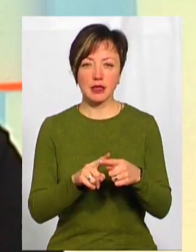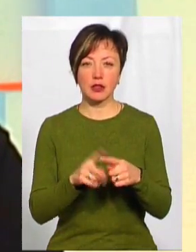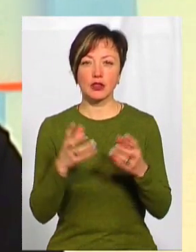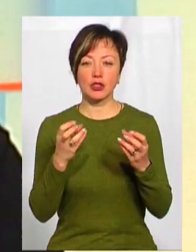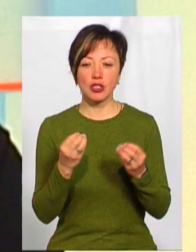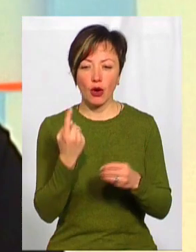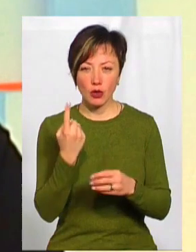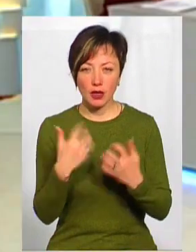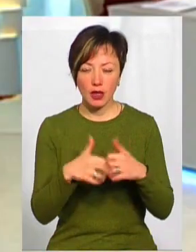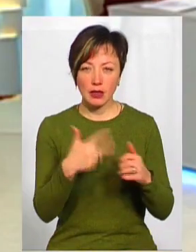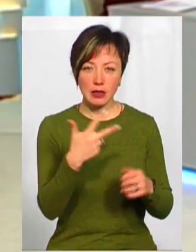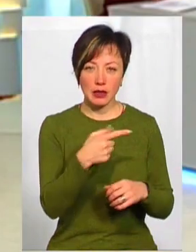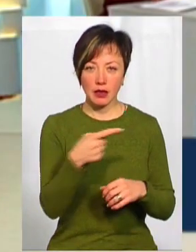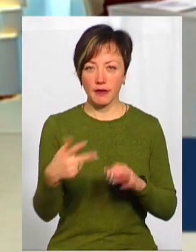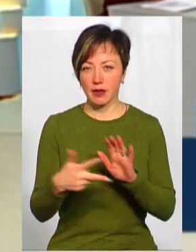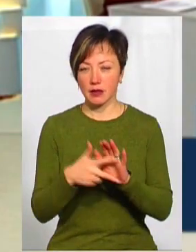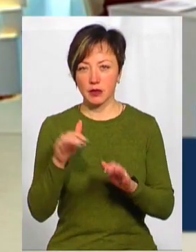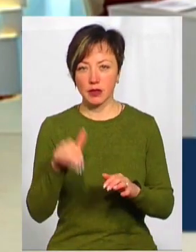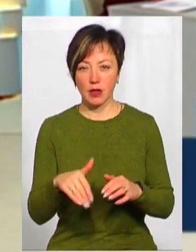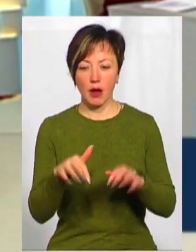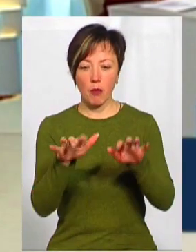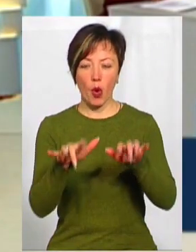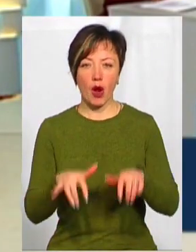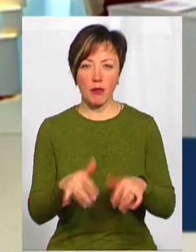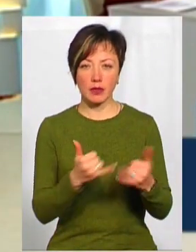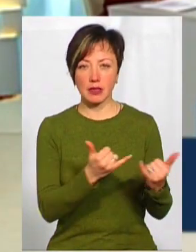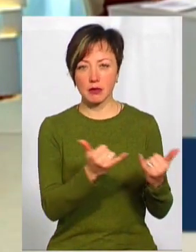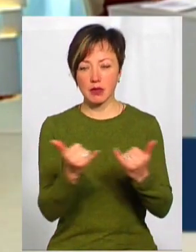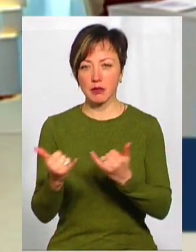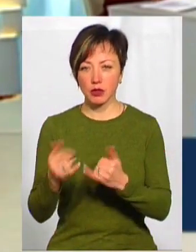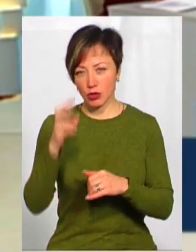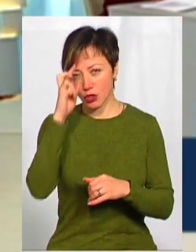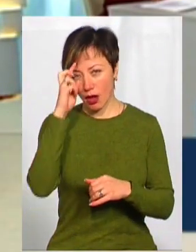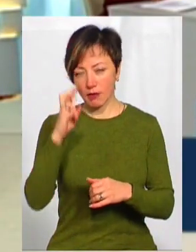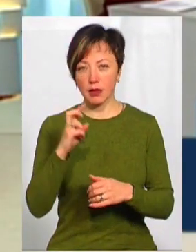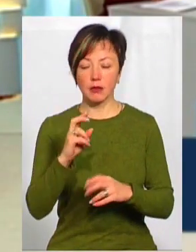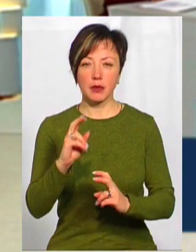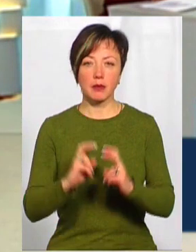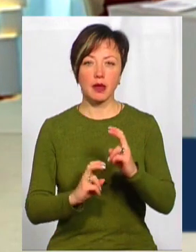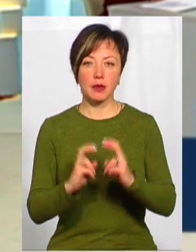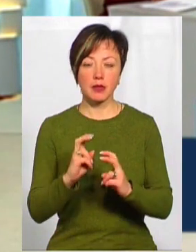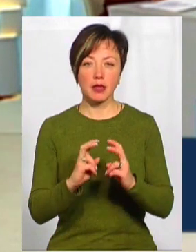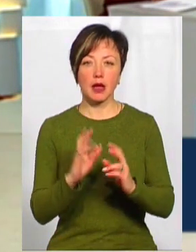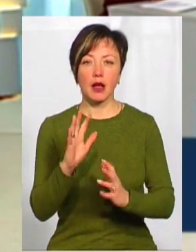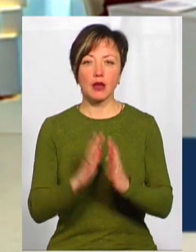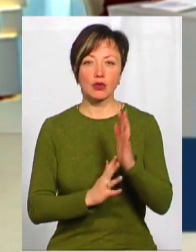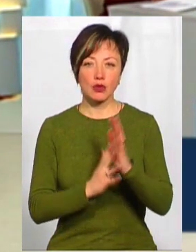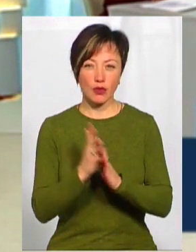бути від 3 тисяч десь до 8. Програмне забезпечення в державному підприємстві